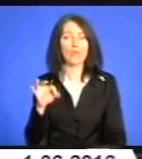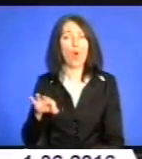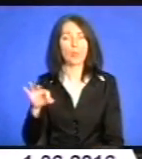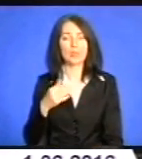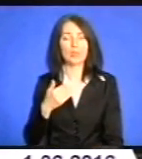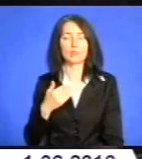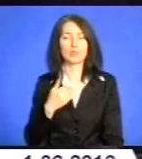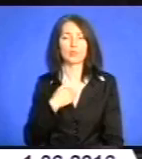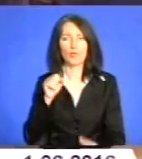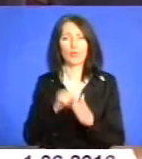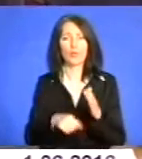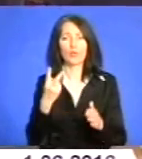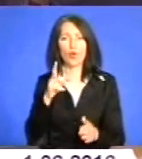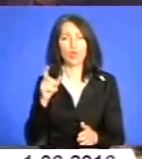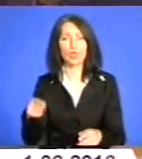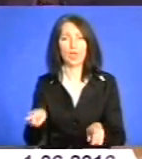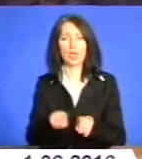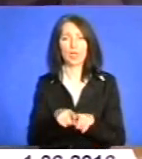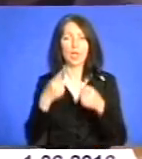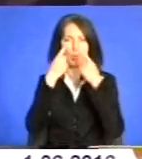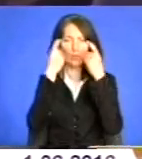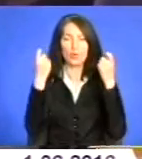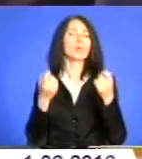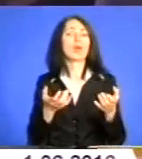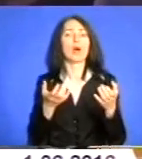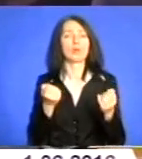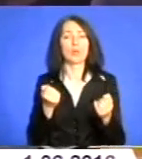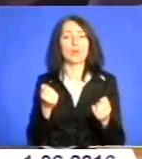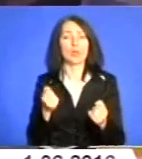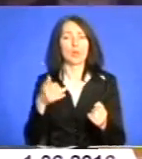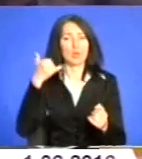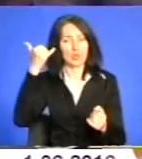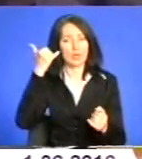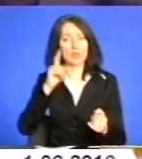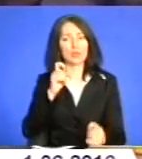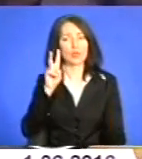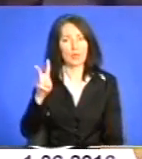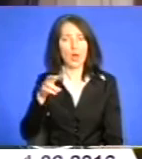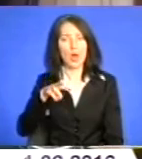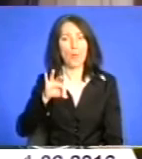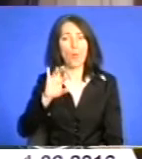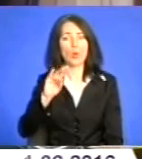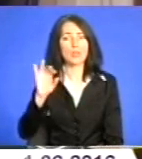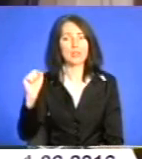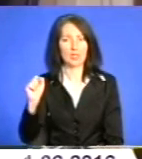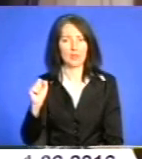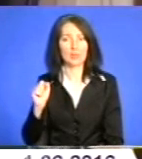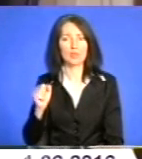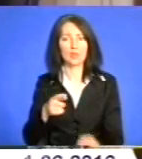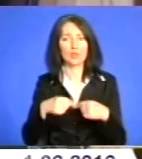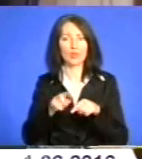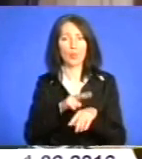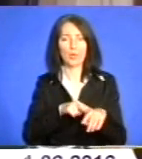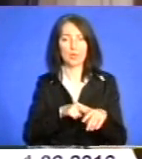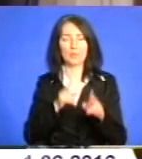Я вбив двох людей. Саме таке повідомлення надійшло на лінію 102 Монастириського відділу поліції. Невідомий представився та назвав